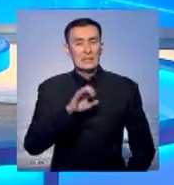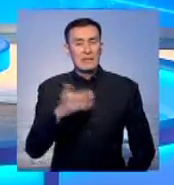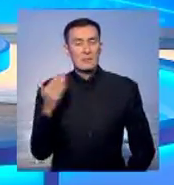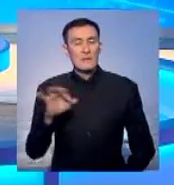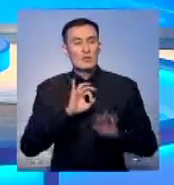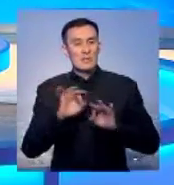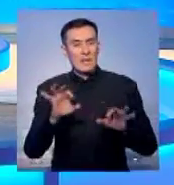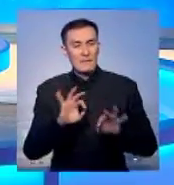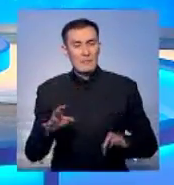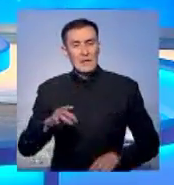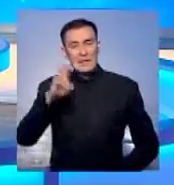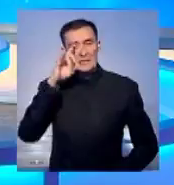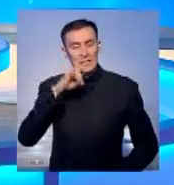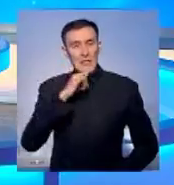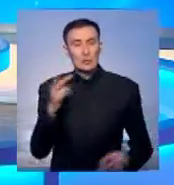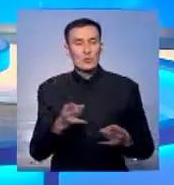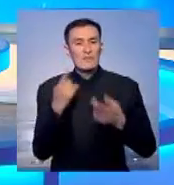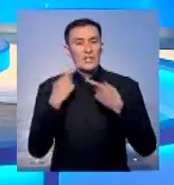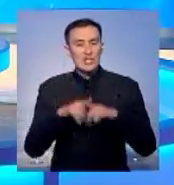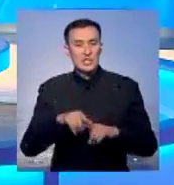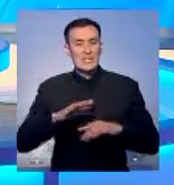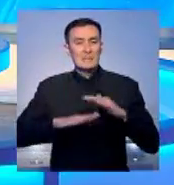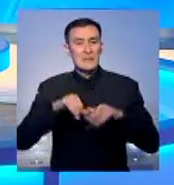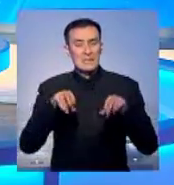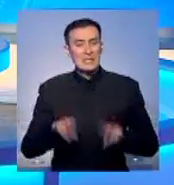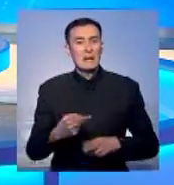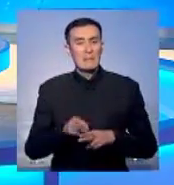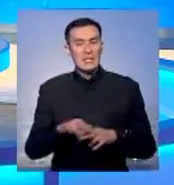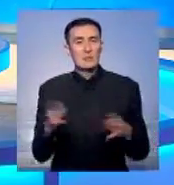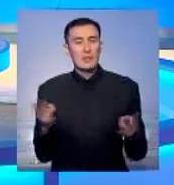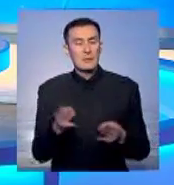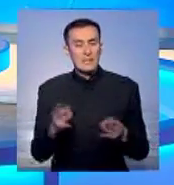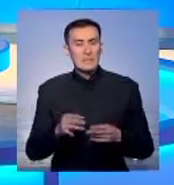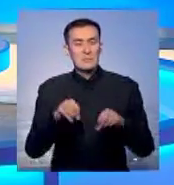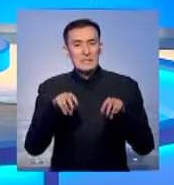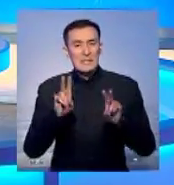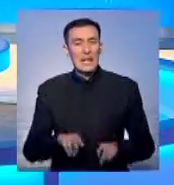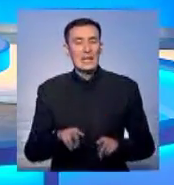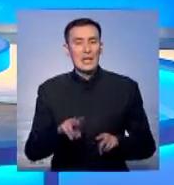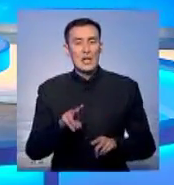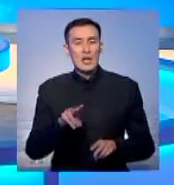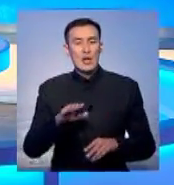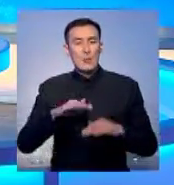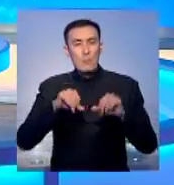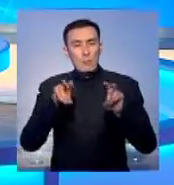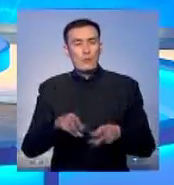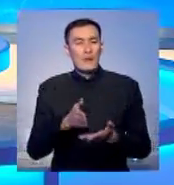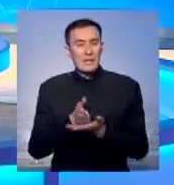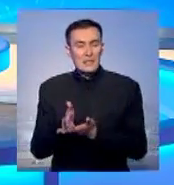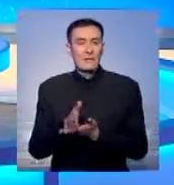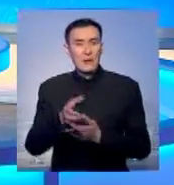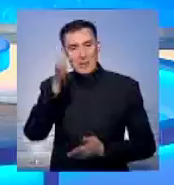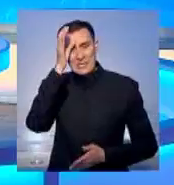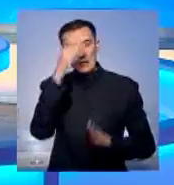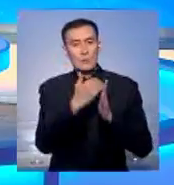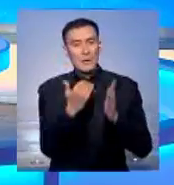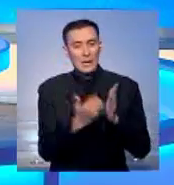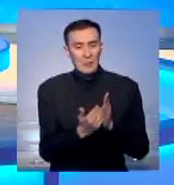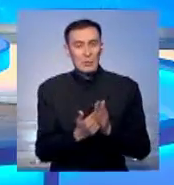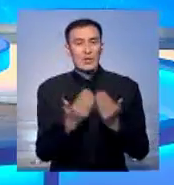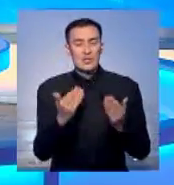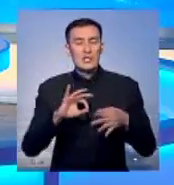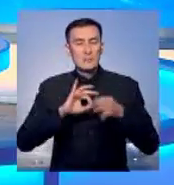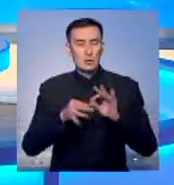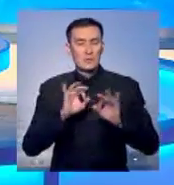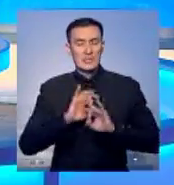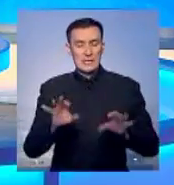По его словам, страна нуждается в технических кадрах, поэтому необходимо разработать специальную профориентированную образовательную программу. Подробности у